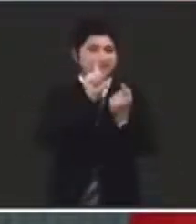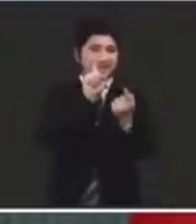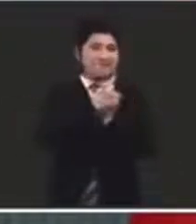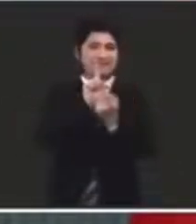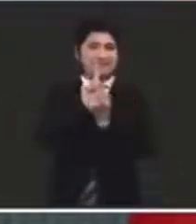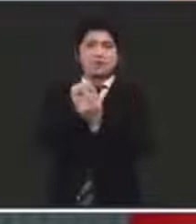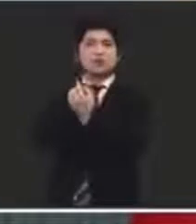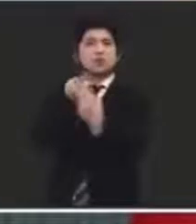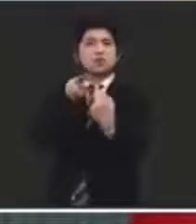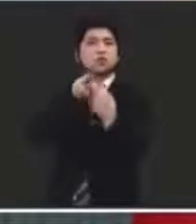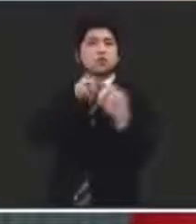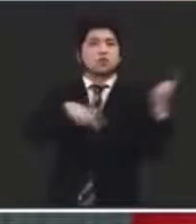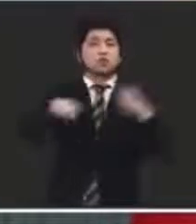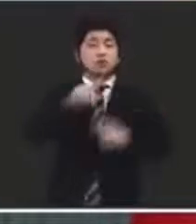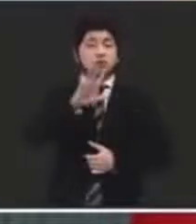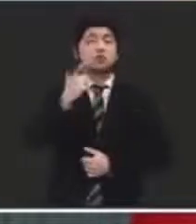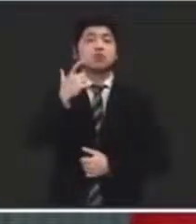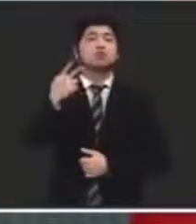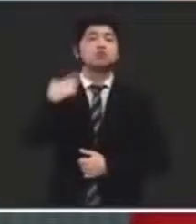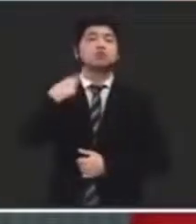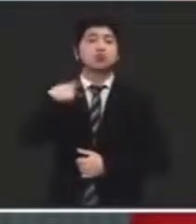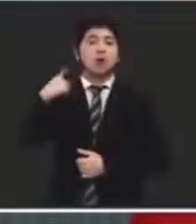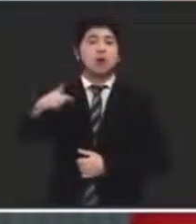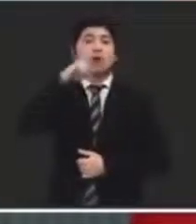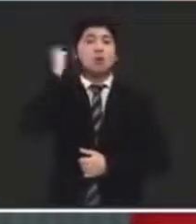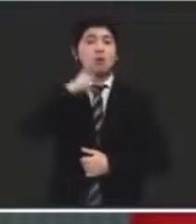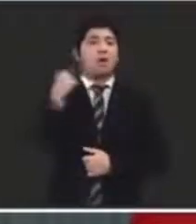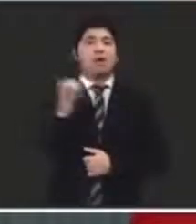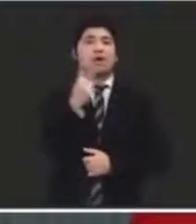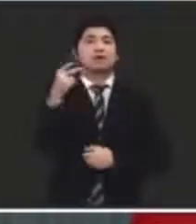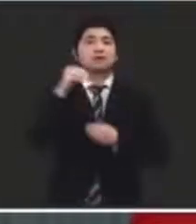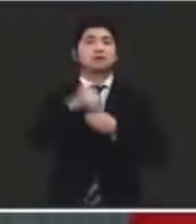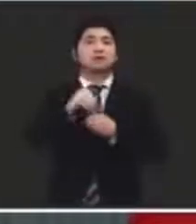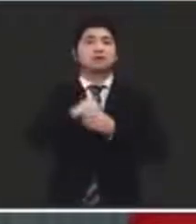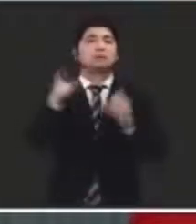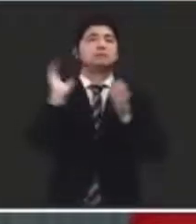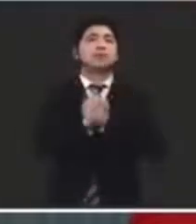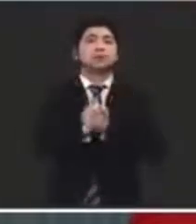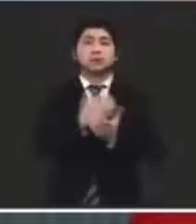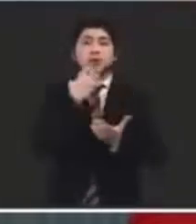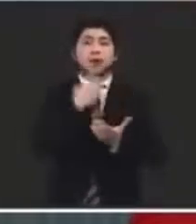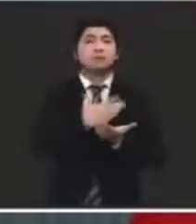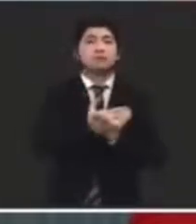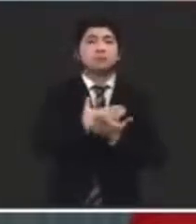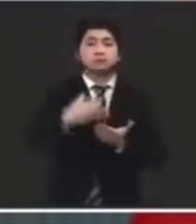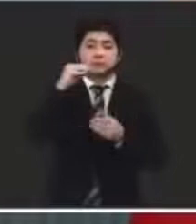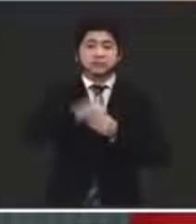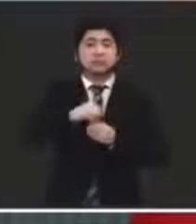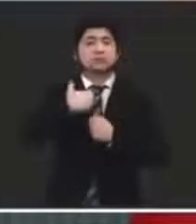özellikle Rusya ile Ukrayna arasında barışı tesis etmeye yönelik gayretlerimizin